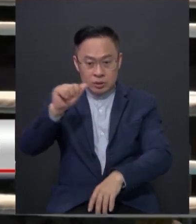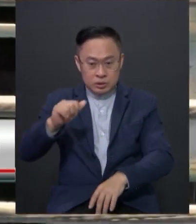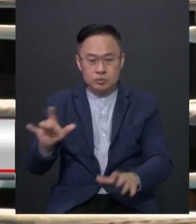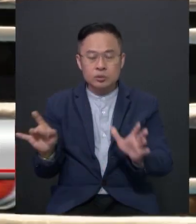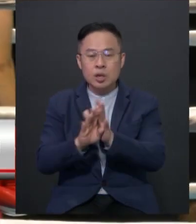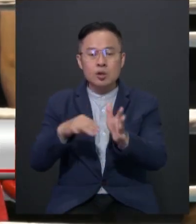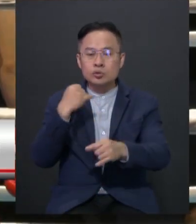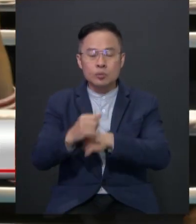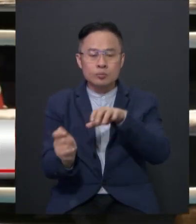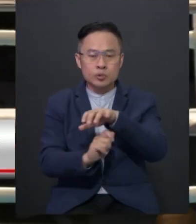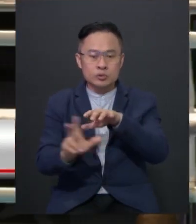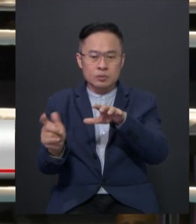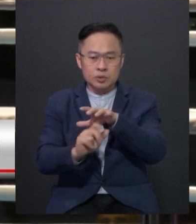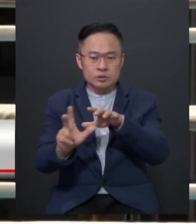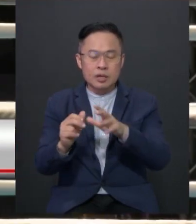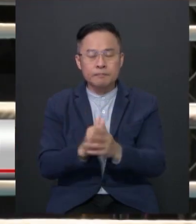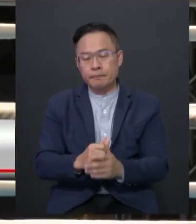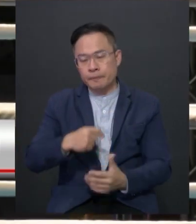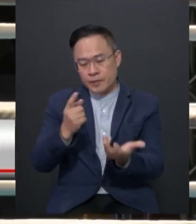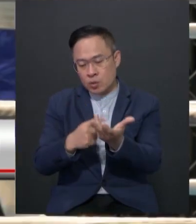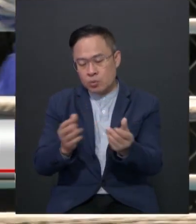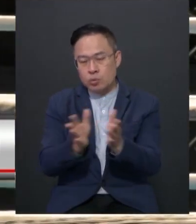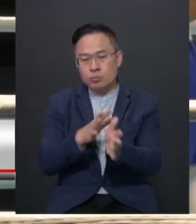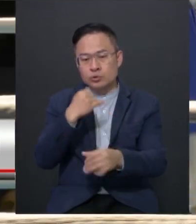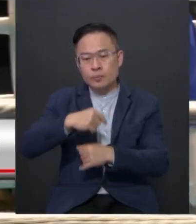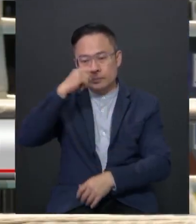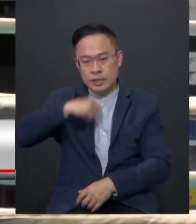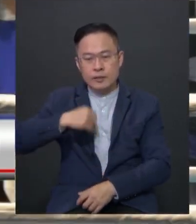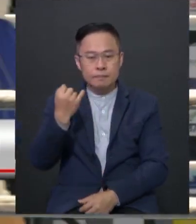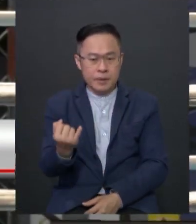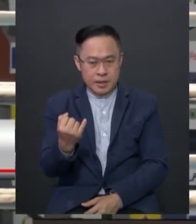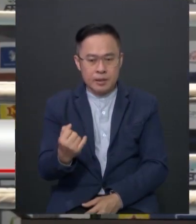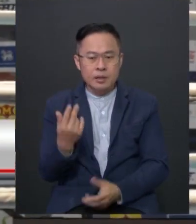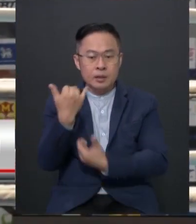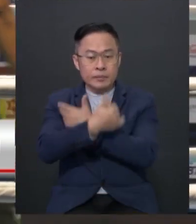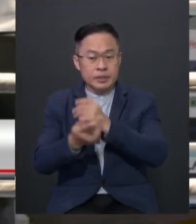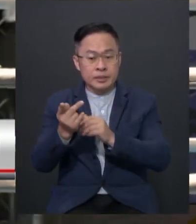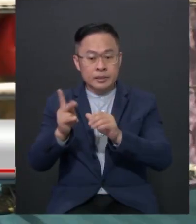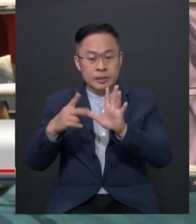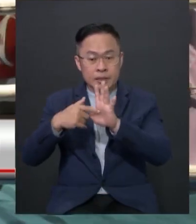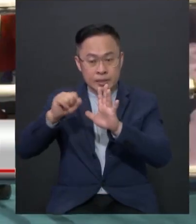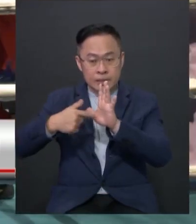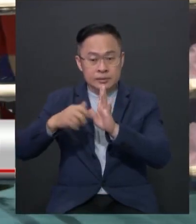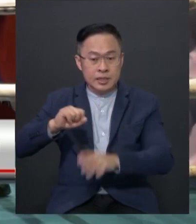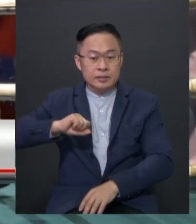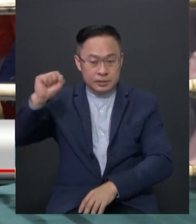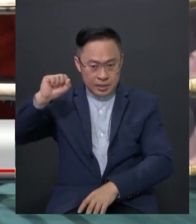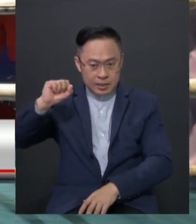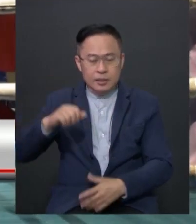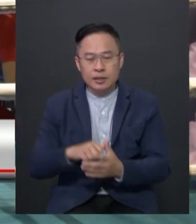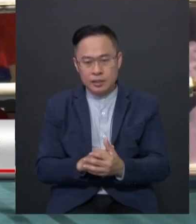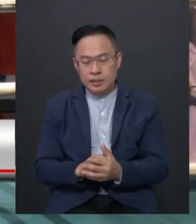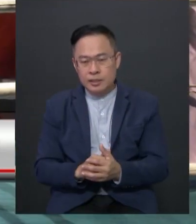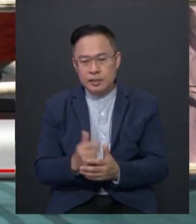คะพอยกสุดท้ายก็ยังเป็นนักชกจากคาซัคค่ะที่ออกอาวุธได้เข้าเป้ามากกว่าพอครบ3ยกนะคะก็เป็นนัท